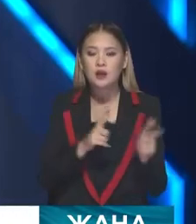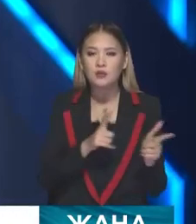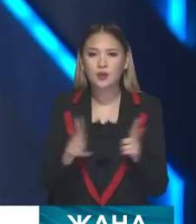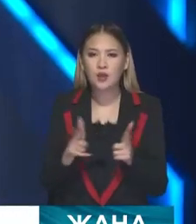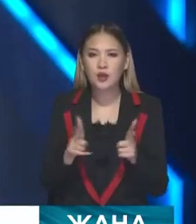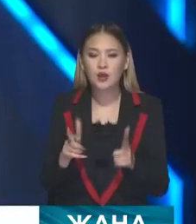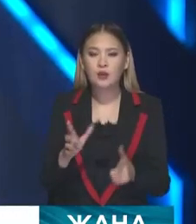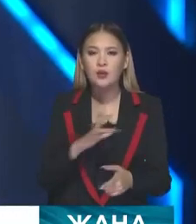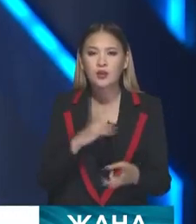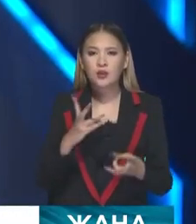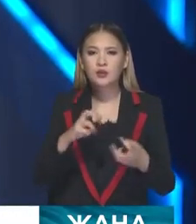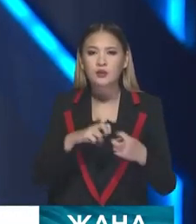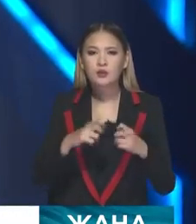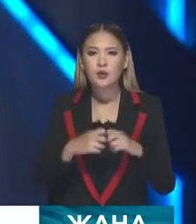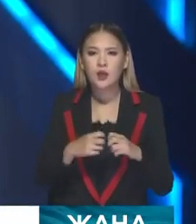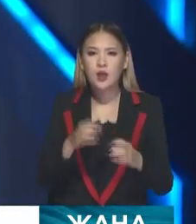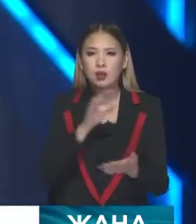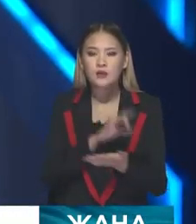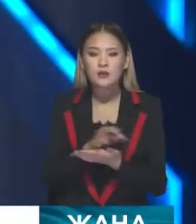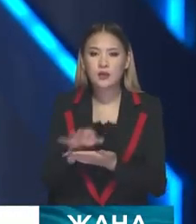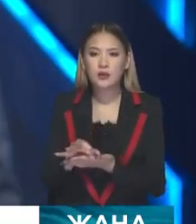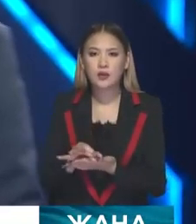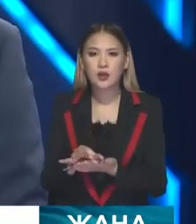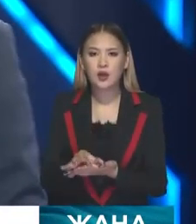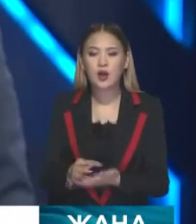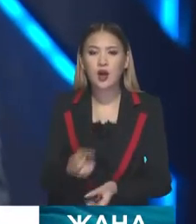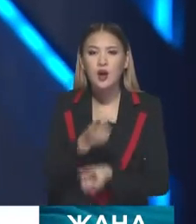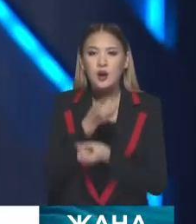дайындаймыз, ол мәселеге де көптеген сұрақтар бар. Жақсы.